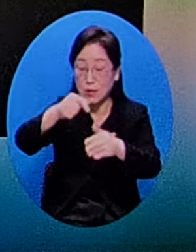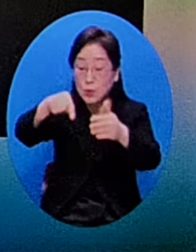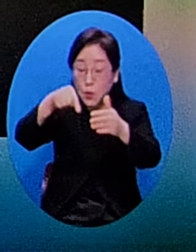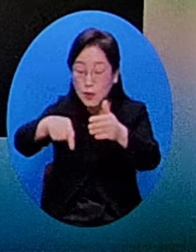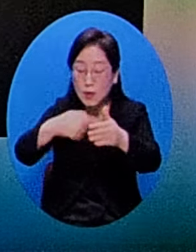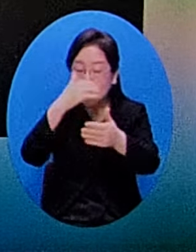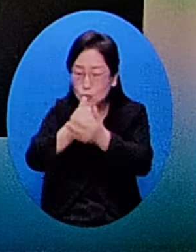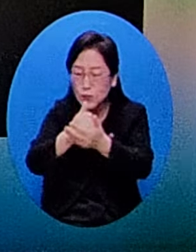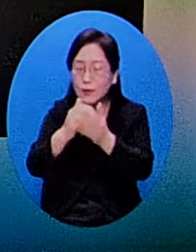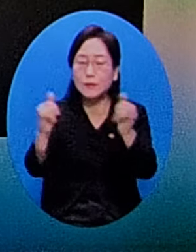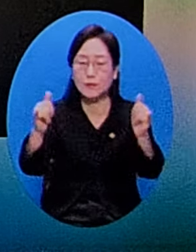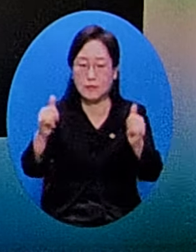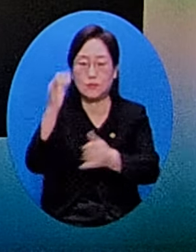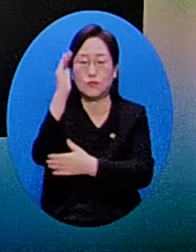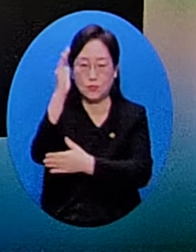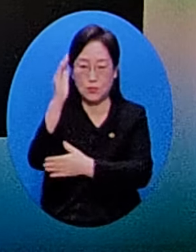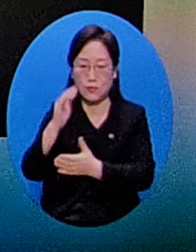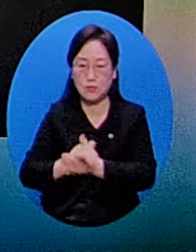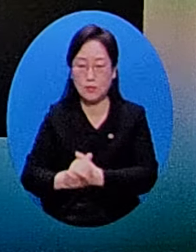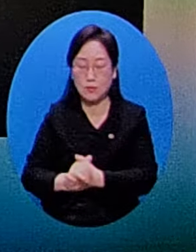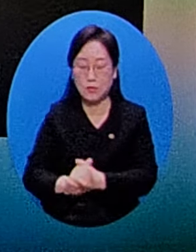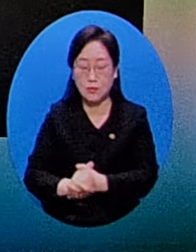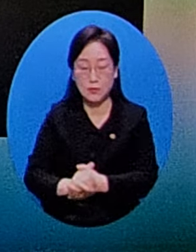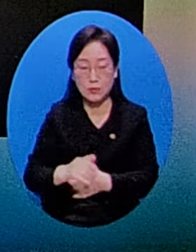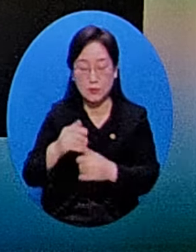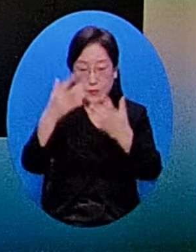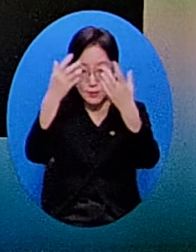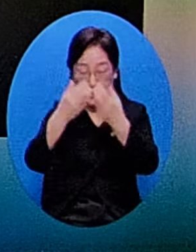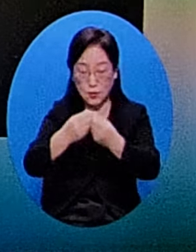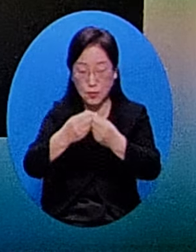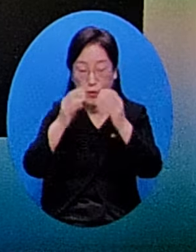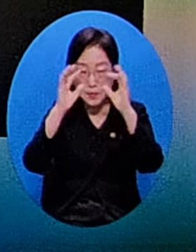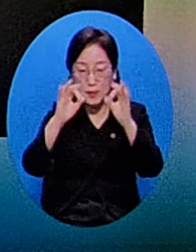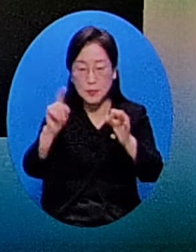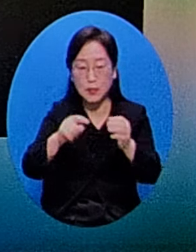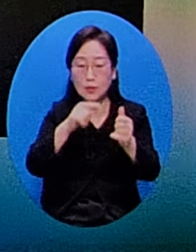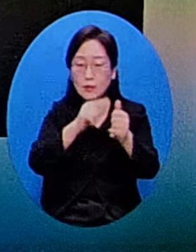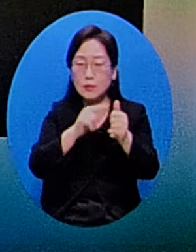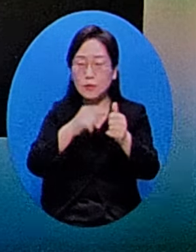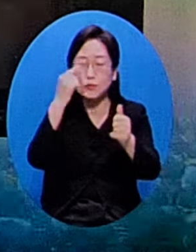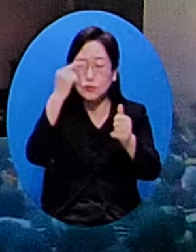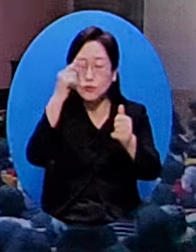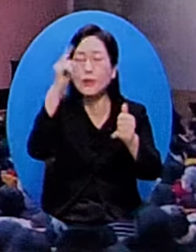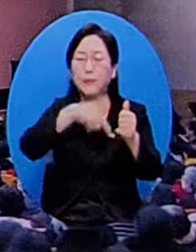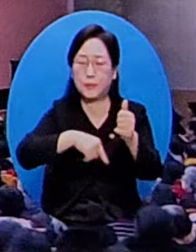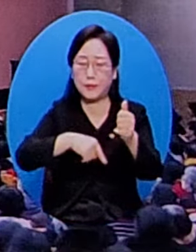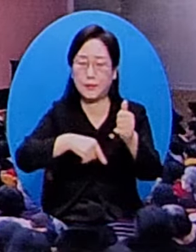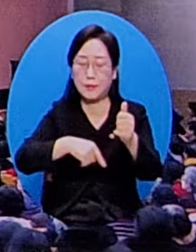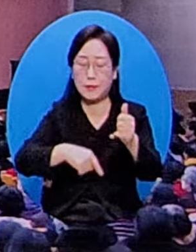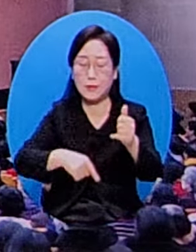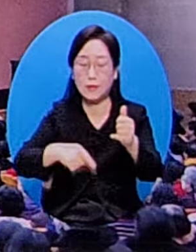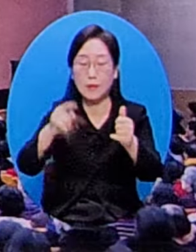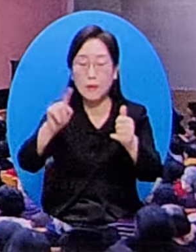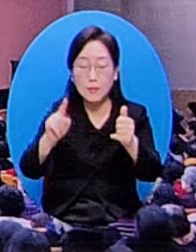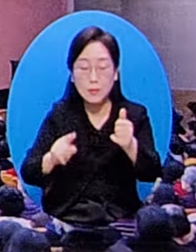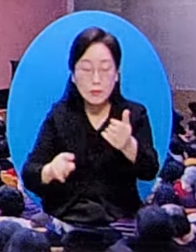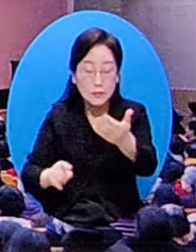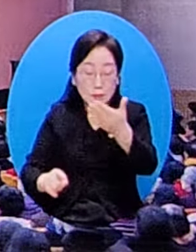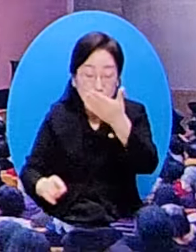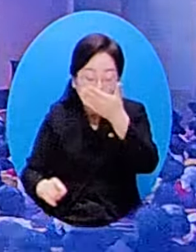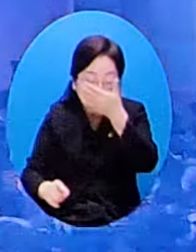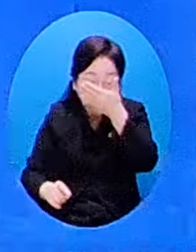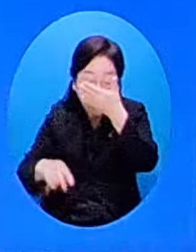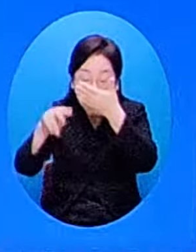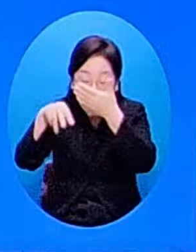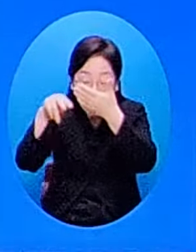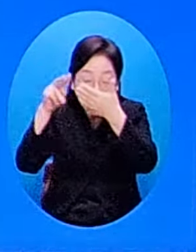설교입니다. 근데 기록을 보면 조나단 에드워즈가 눈이 너무 나빠가지고 이 원고를 이렇게 눈에다 대고